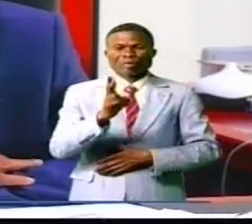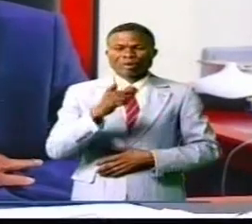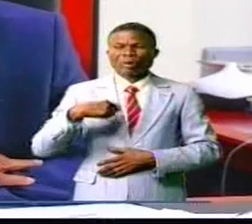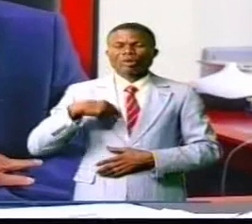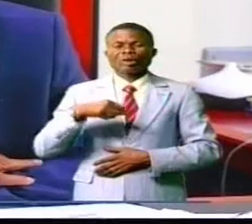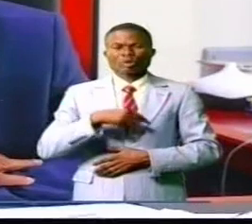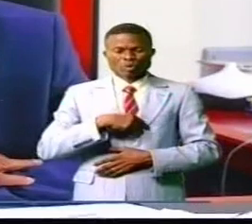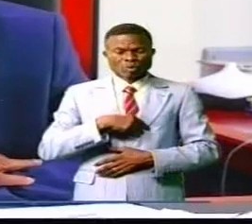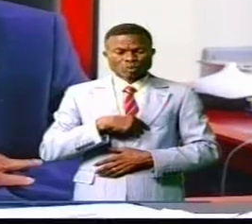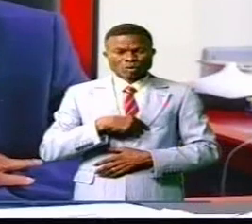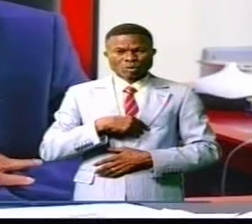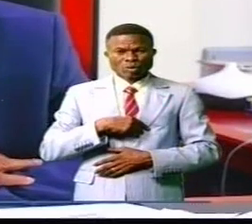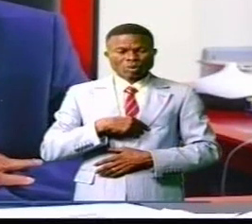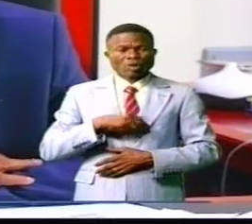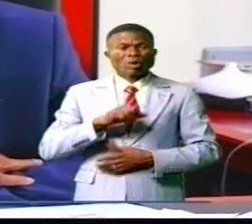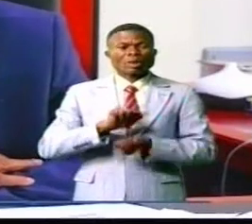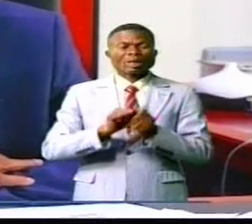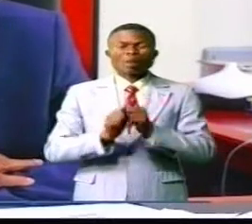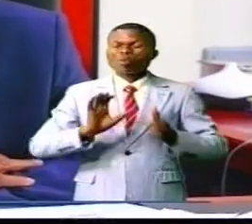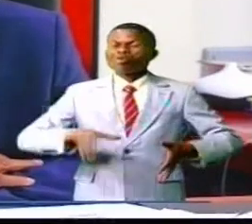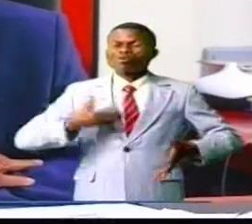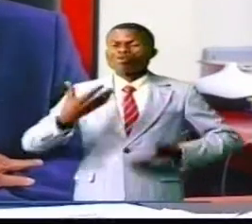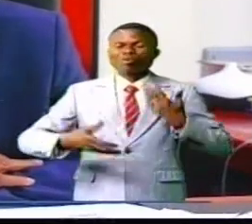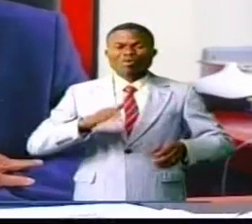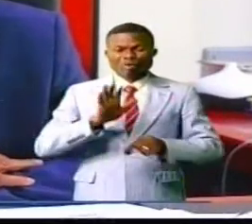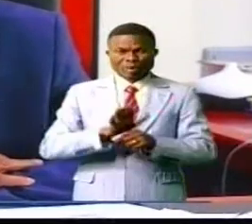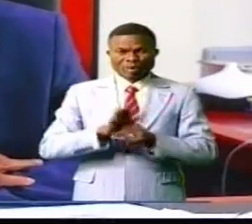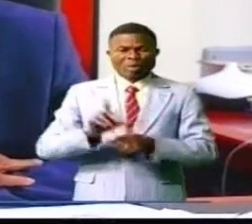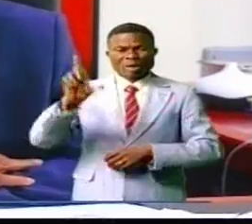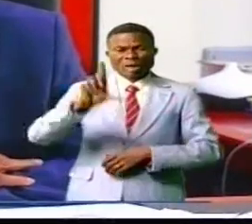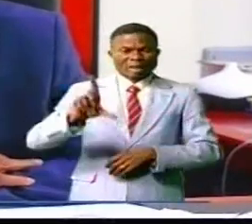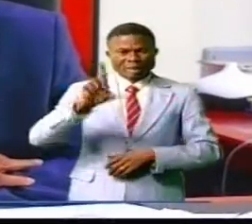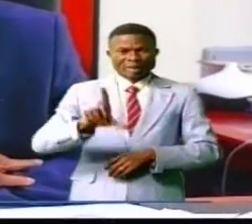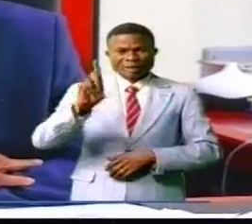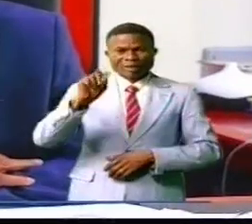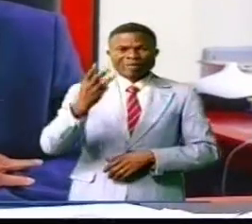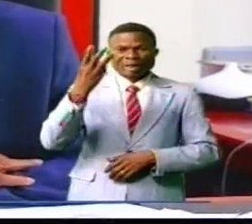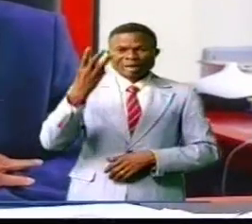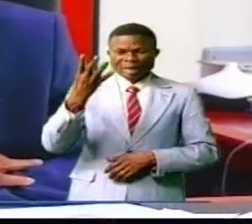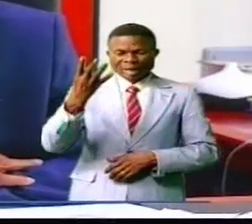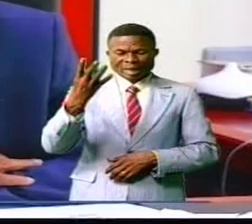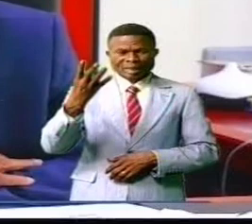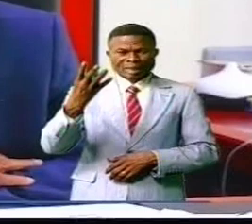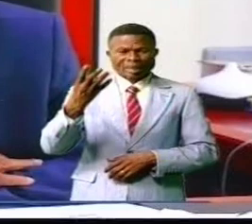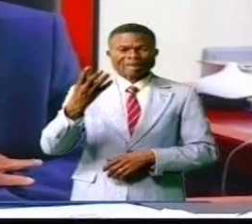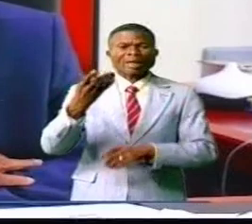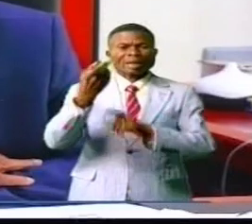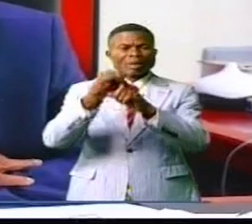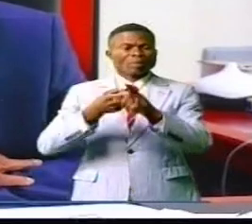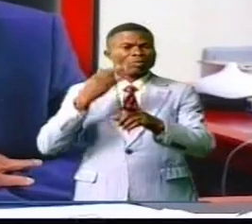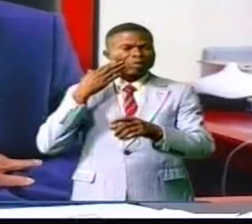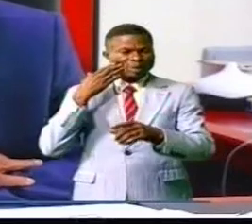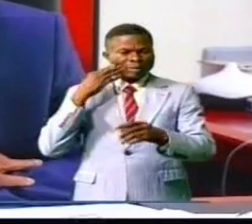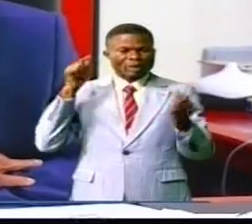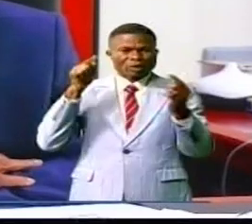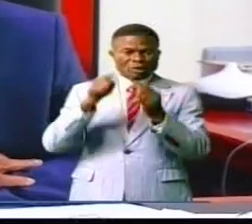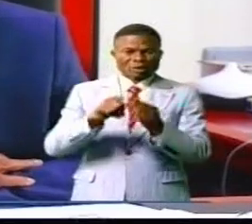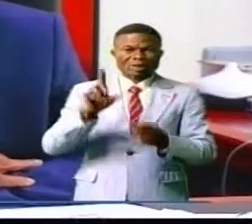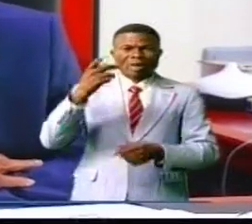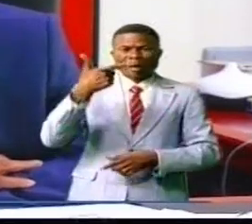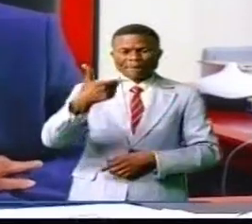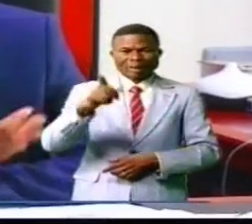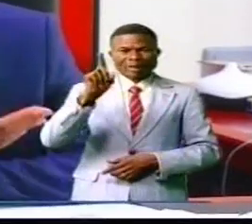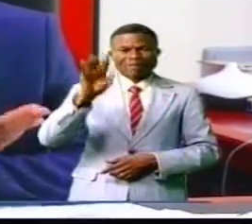avons connu des échauffourées le lundi 24 ainsi que le mardi 25.